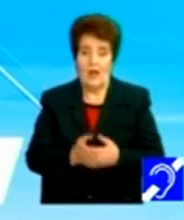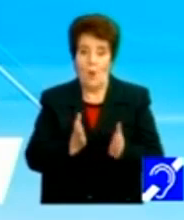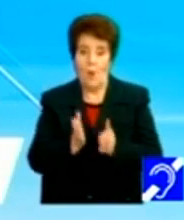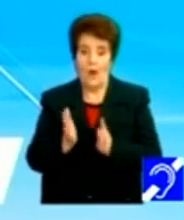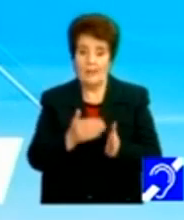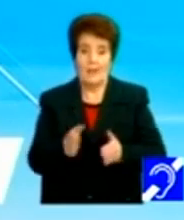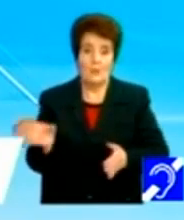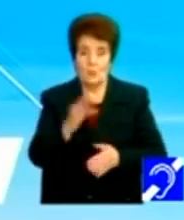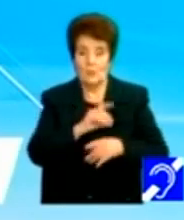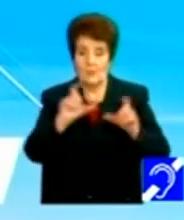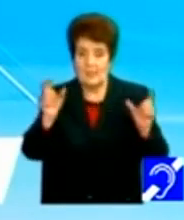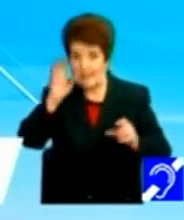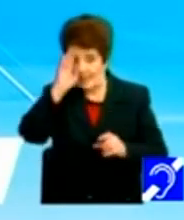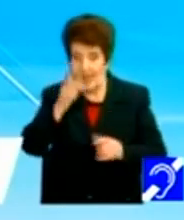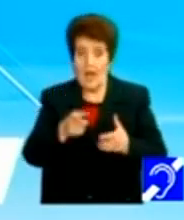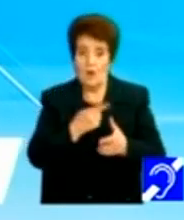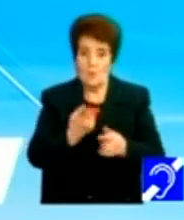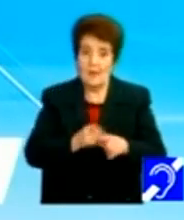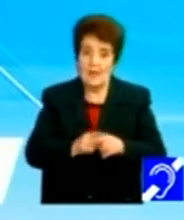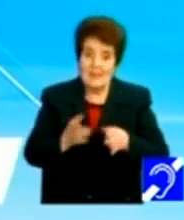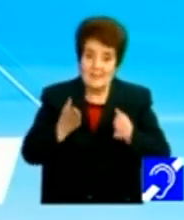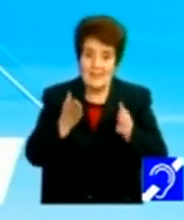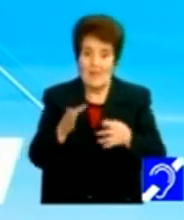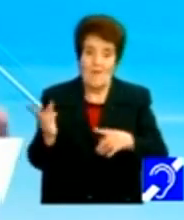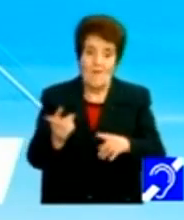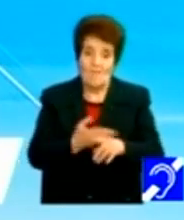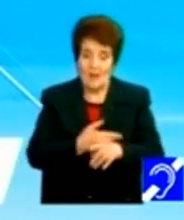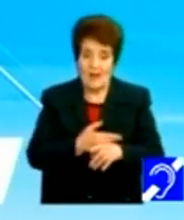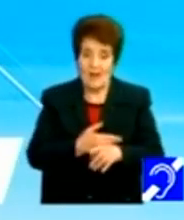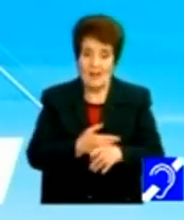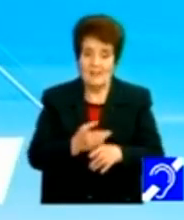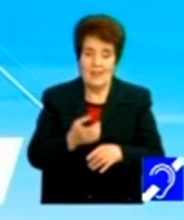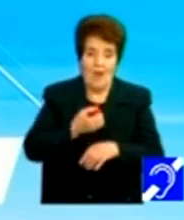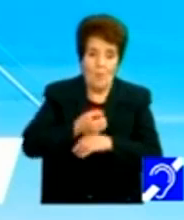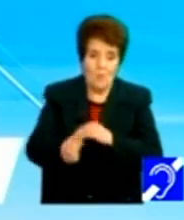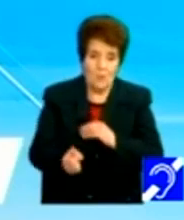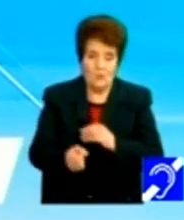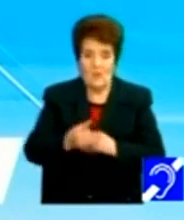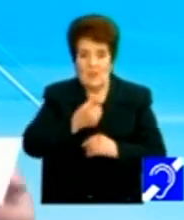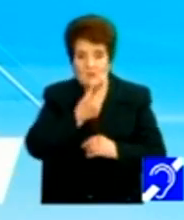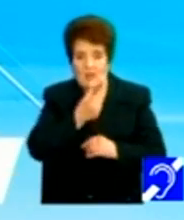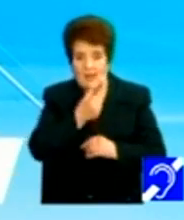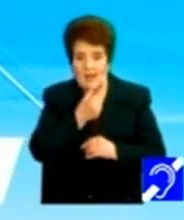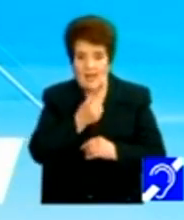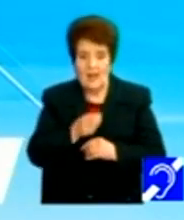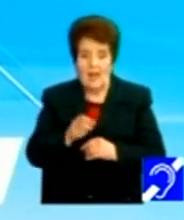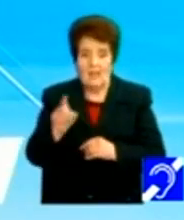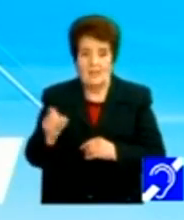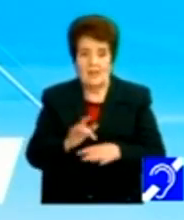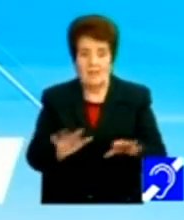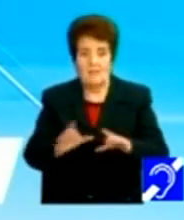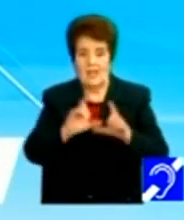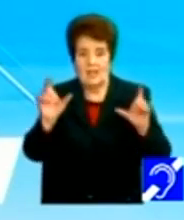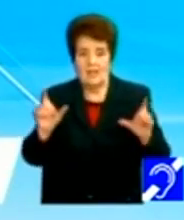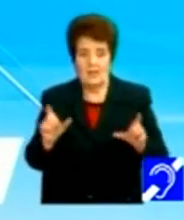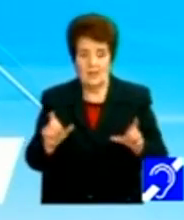orientarea tuturor instituțiilor statului anume în această direcție, fără niciun fel de abuzuri și încercări de a umbla la activitatea agențelor